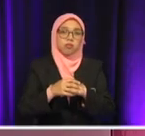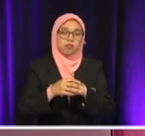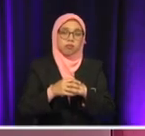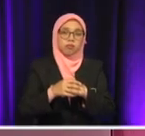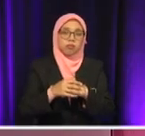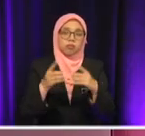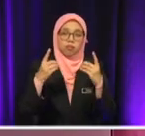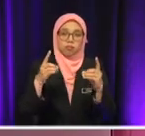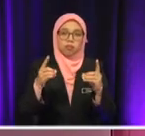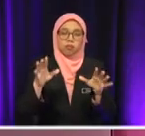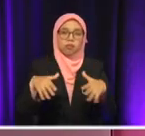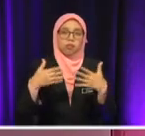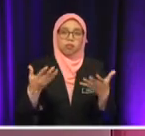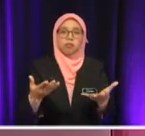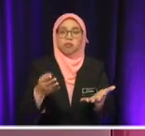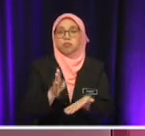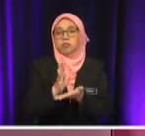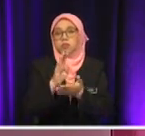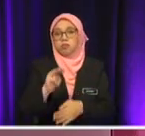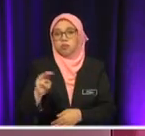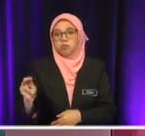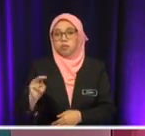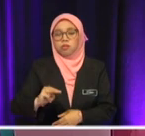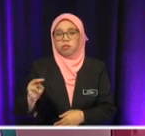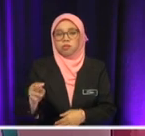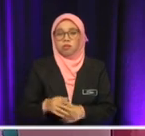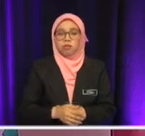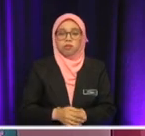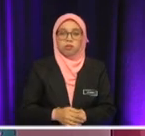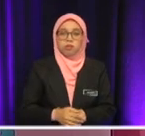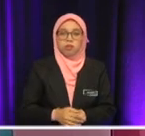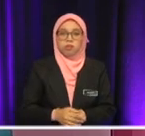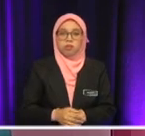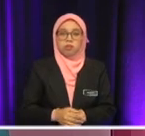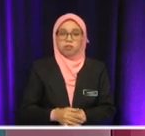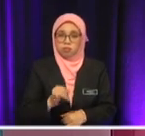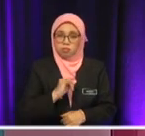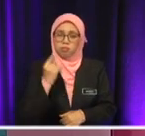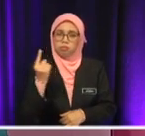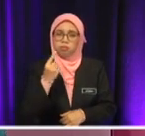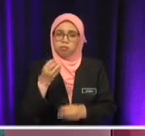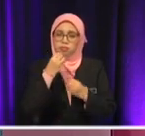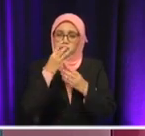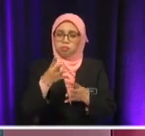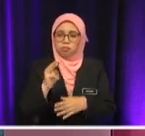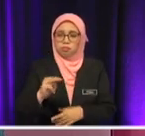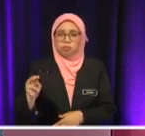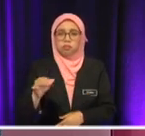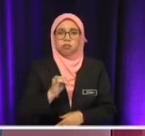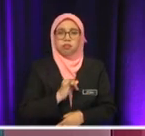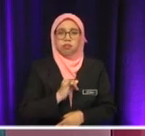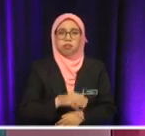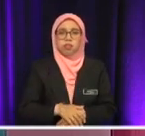Syafiqah. Saya selalu cakap dengan anak murid saya tahu, korang jangan ingat nak jadi doktor, nak jadi cikgu, nak